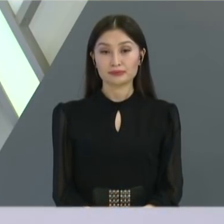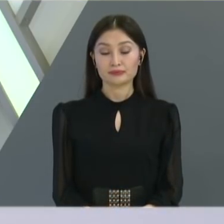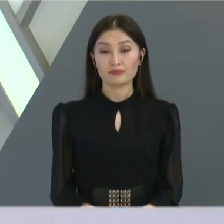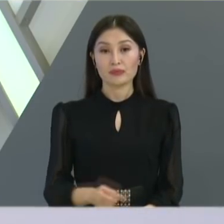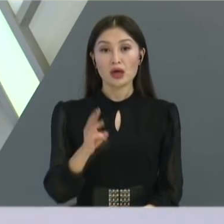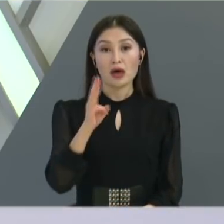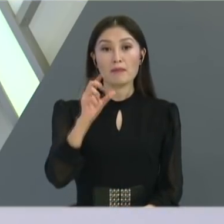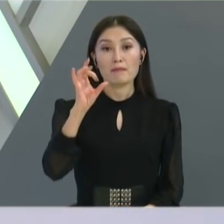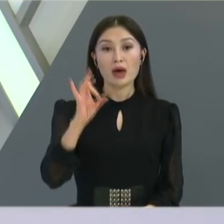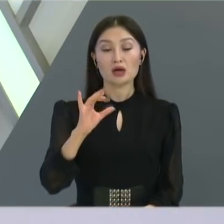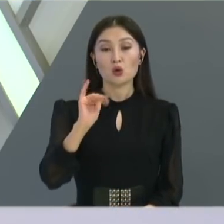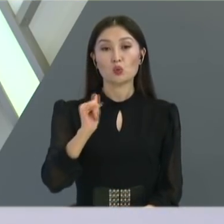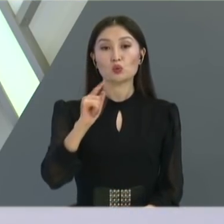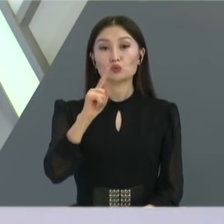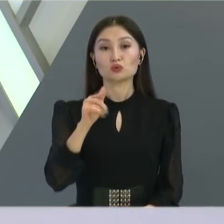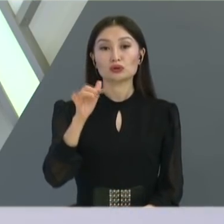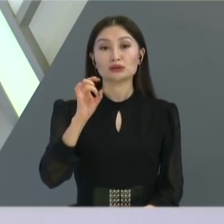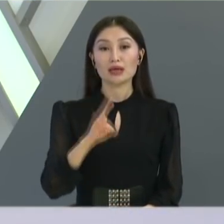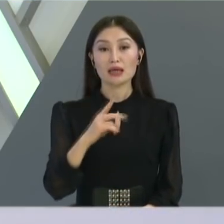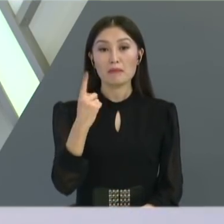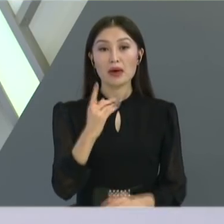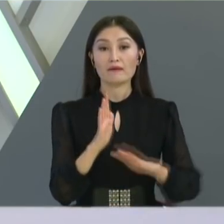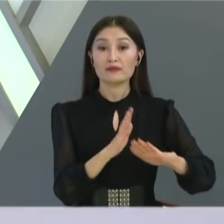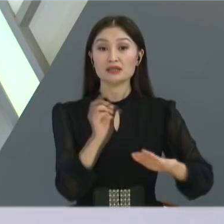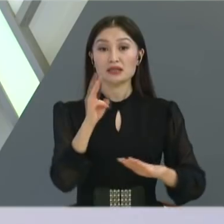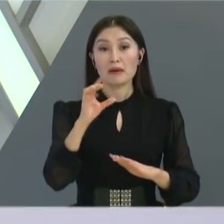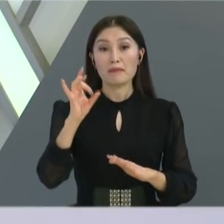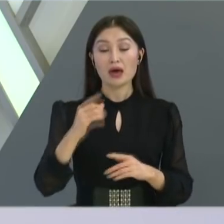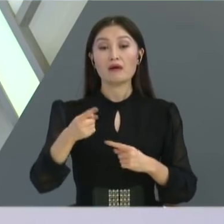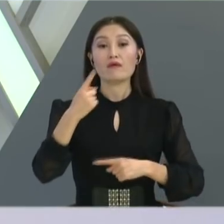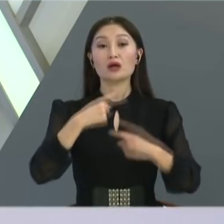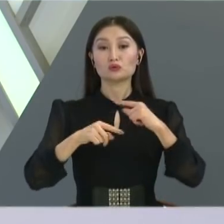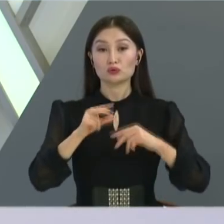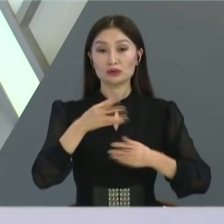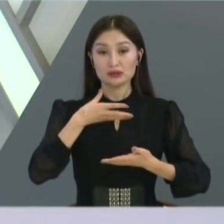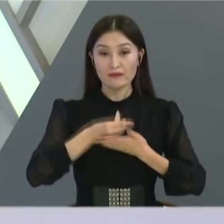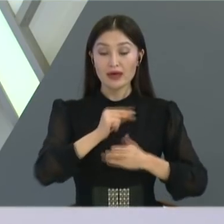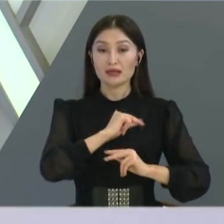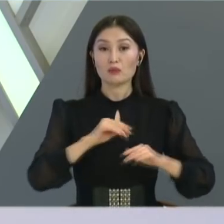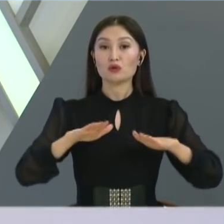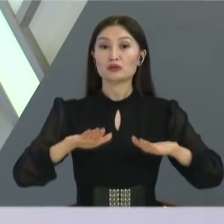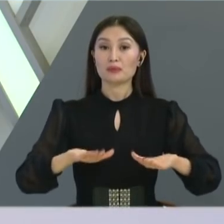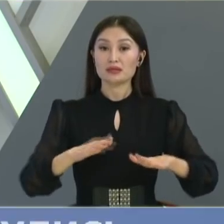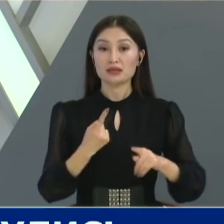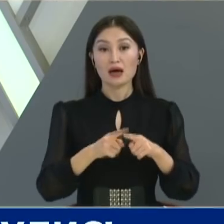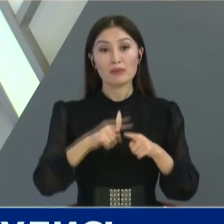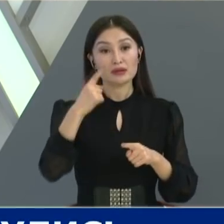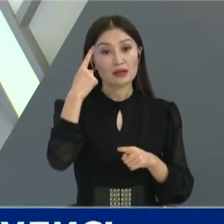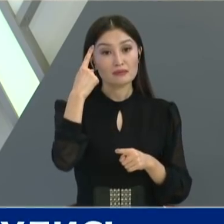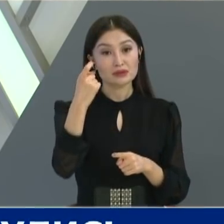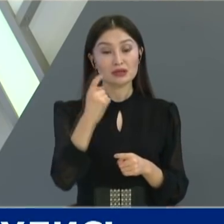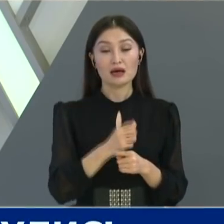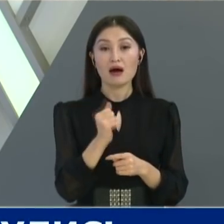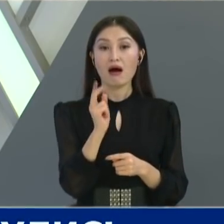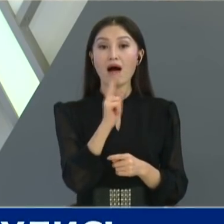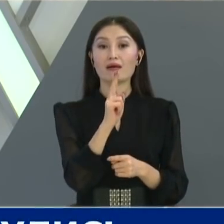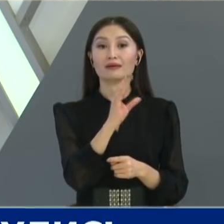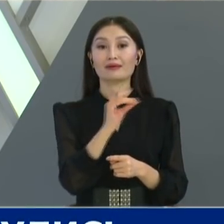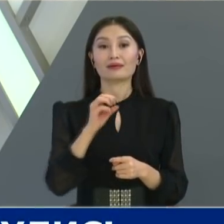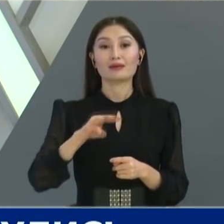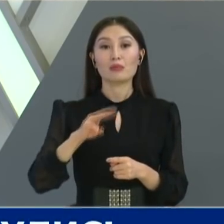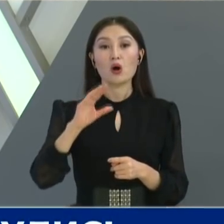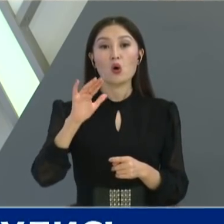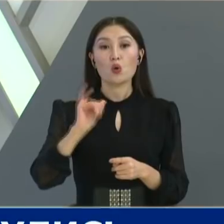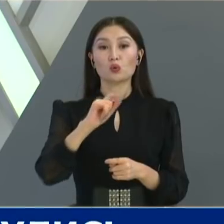Мэр Узгена и первый вице-мэр вернулись на свои рабочие места. Об этом агентство «Турмуш» сообщил Айким Узгенского района